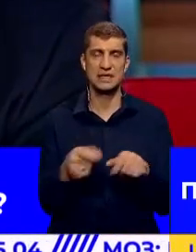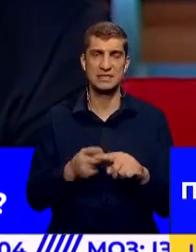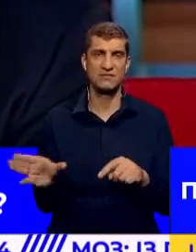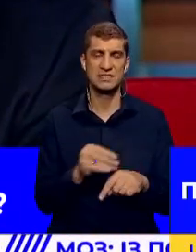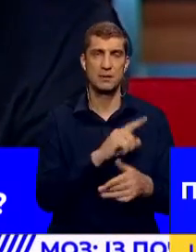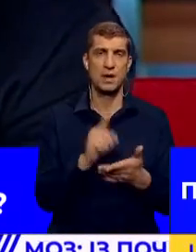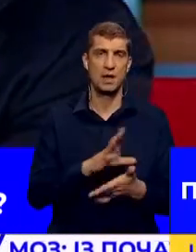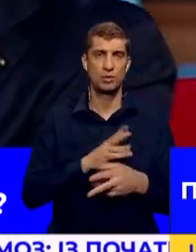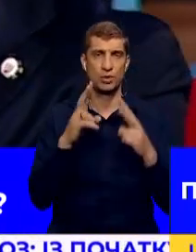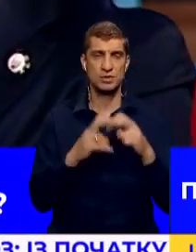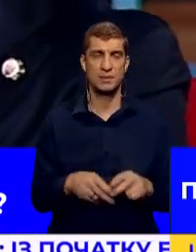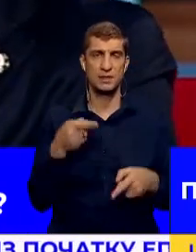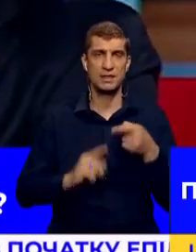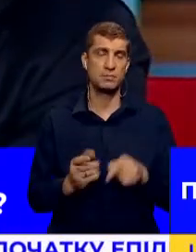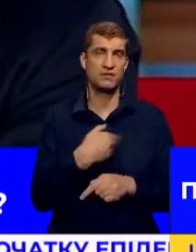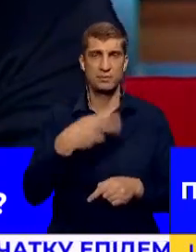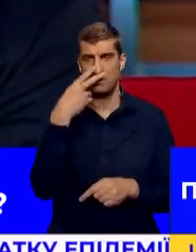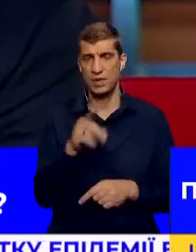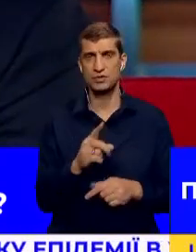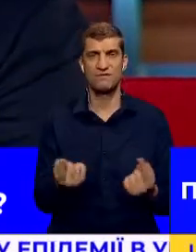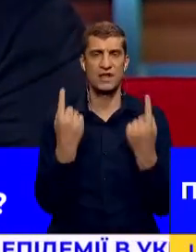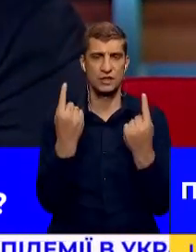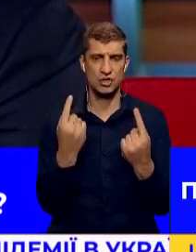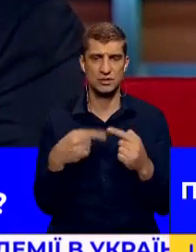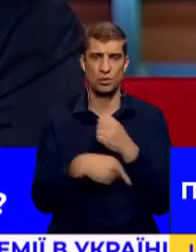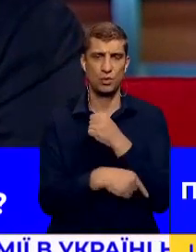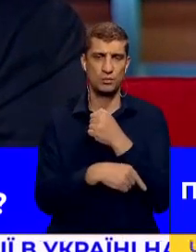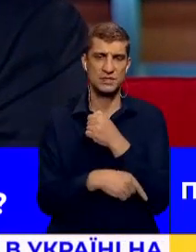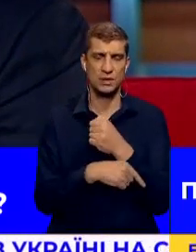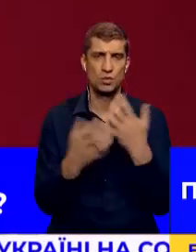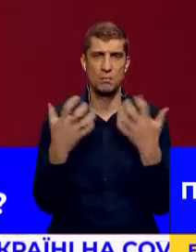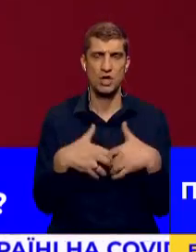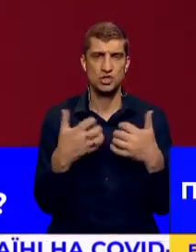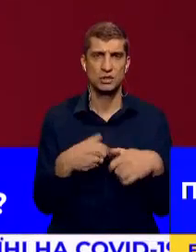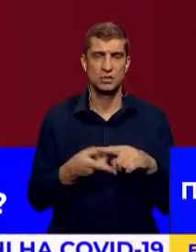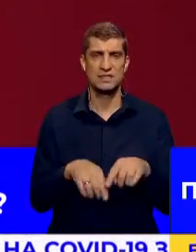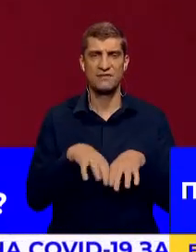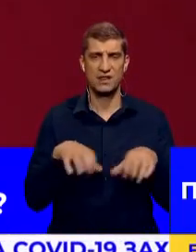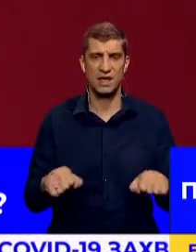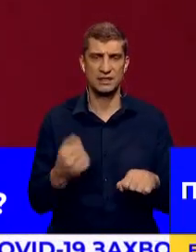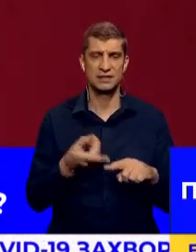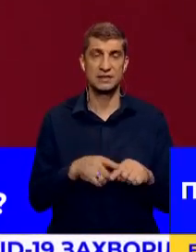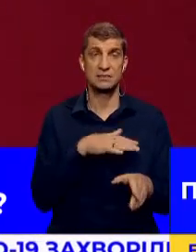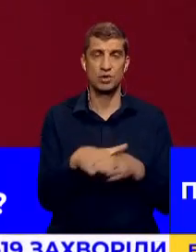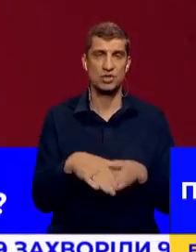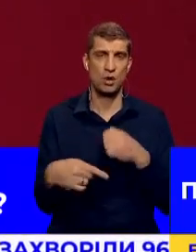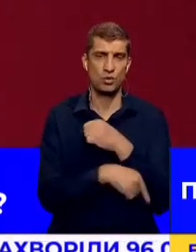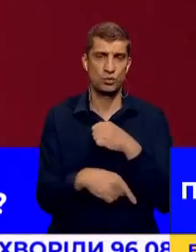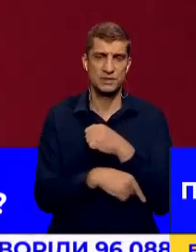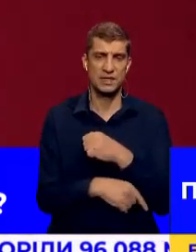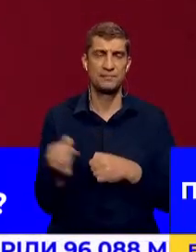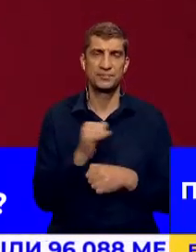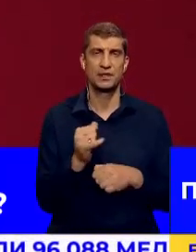бути розслідувано. А насправді ми бачимо величезну корупційну машину. Ця влада – це сплошна корупція.